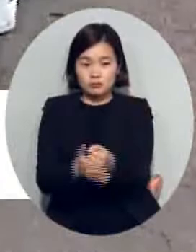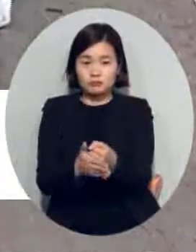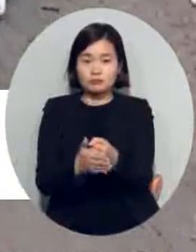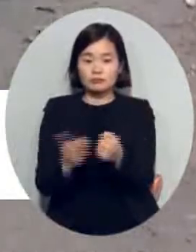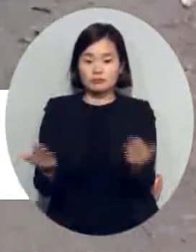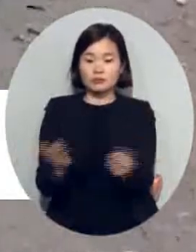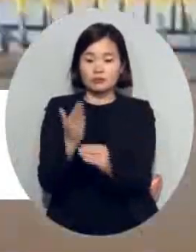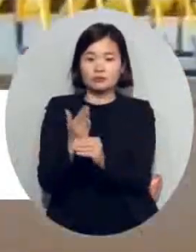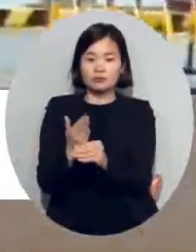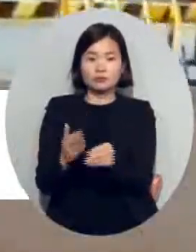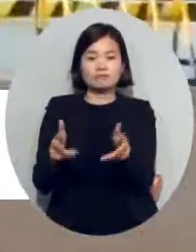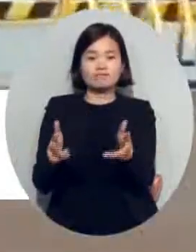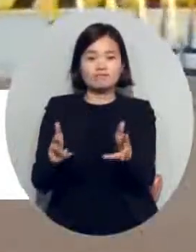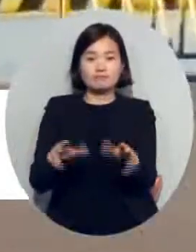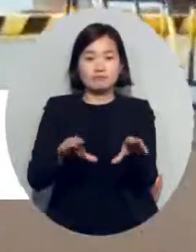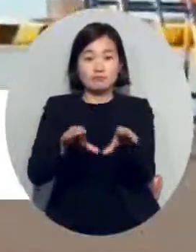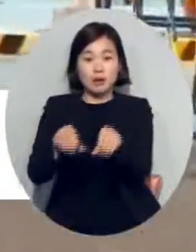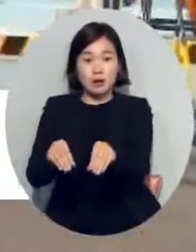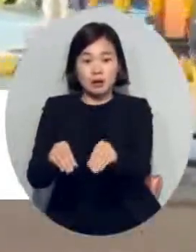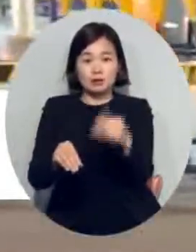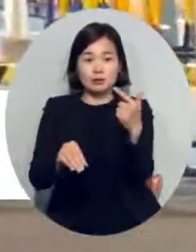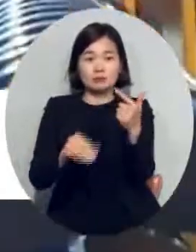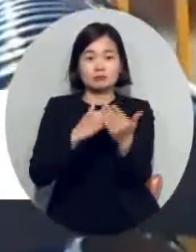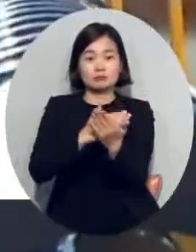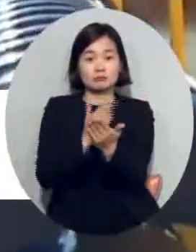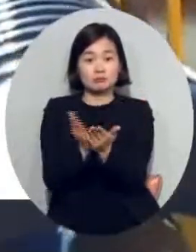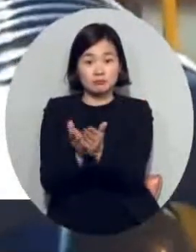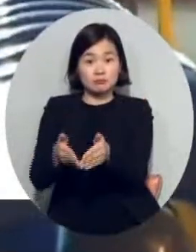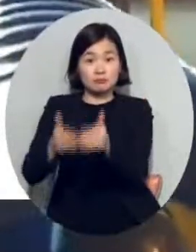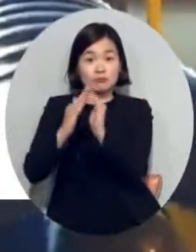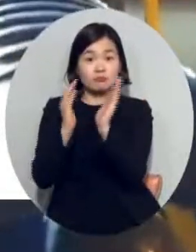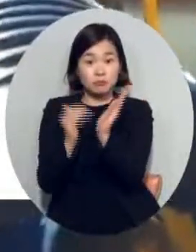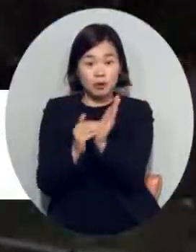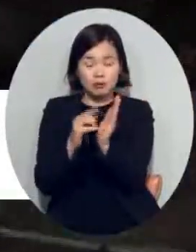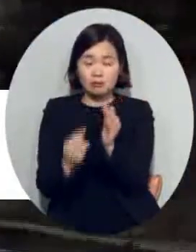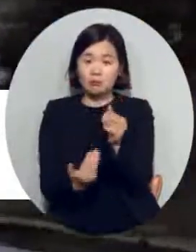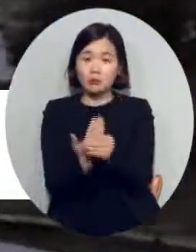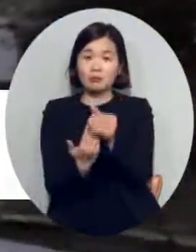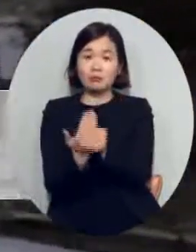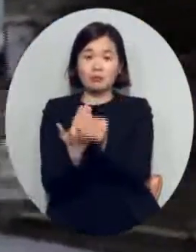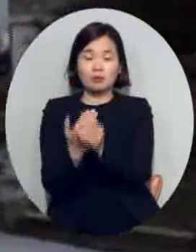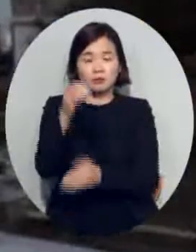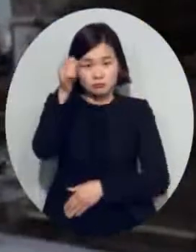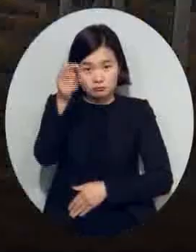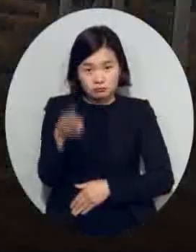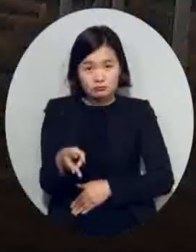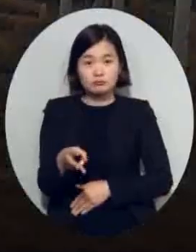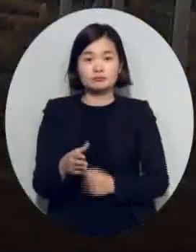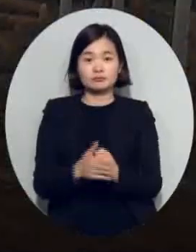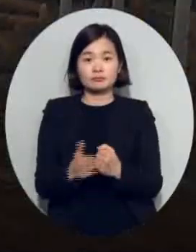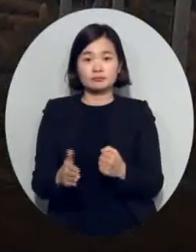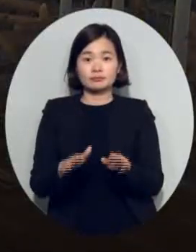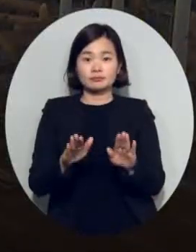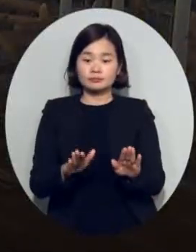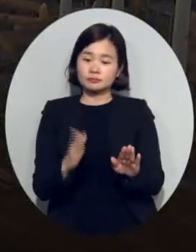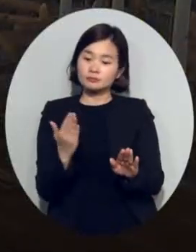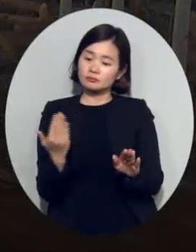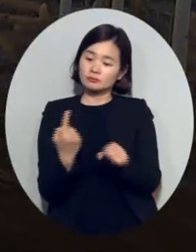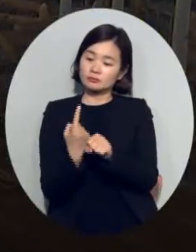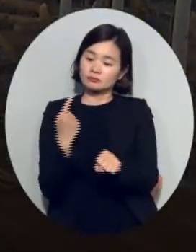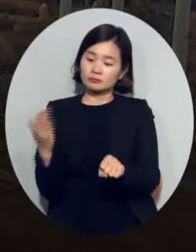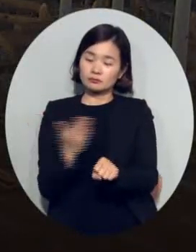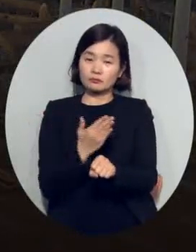중단한다 는 내용을 포함한 6대 안정 조치를 세워 따지만 비슷한 사고가 반복되고 있기 때문입니다 실제로 지난 해부터